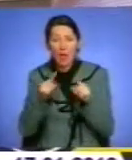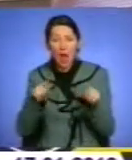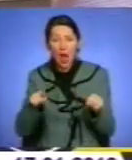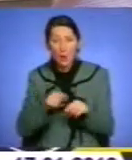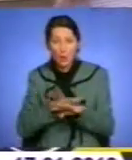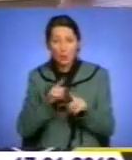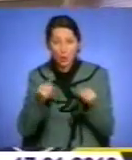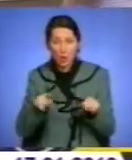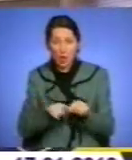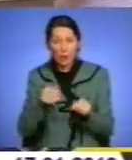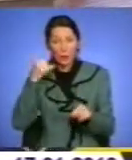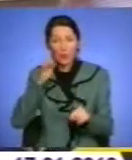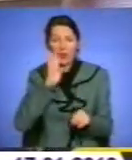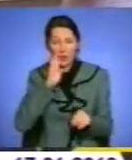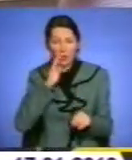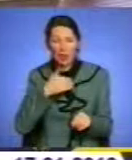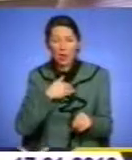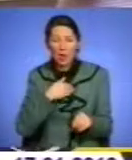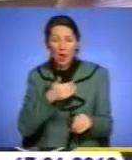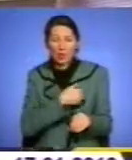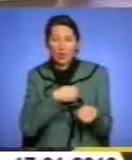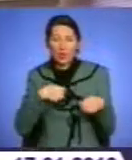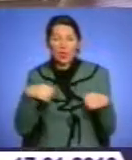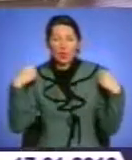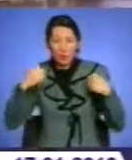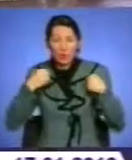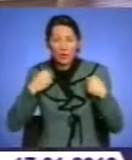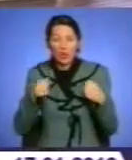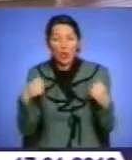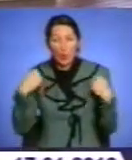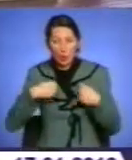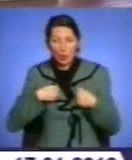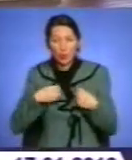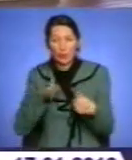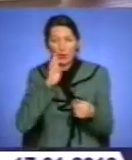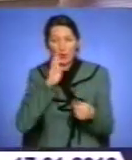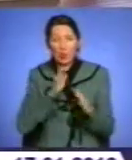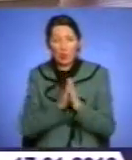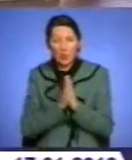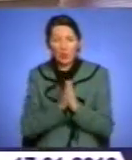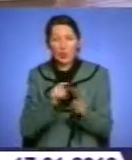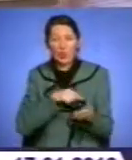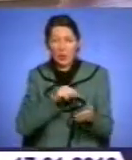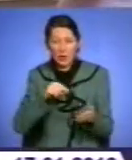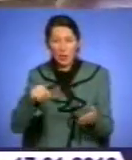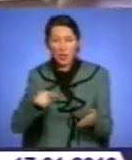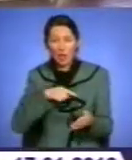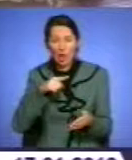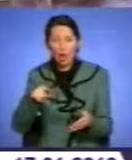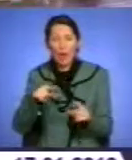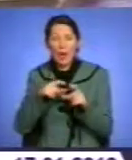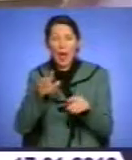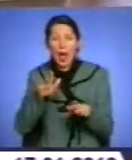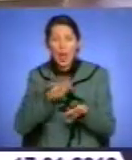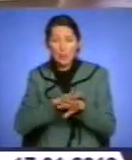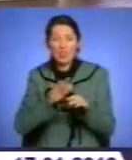його купити. І вона попросила мене скинути їй номер карточки, щоб вона зразу оплатила. Вона